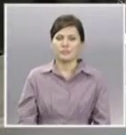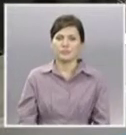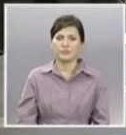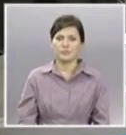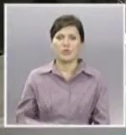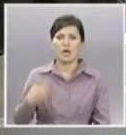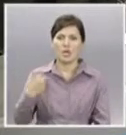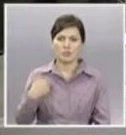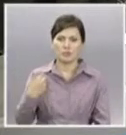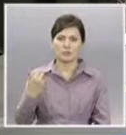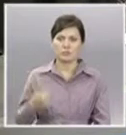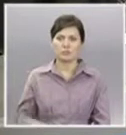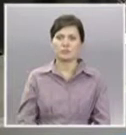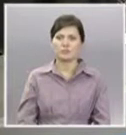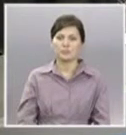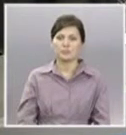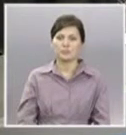жарық. Саламатсыз ба?